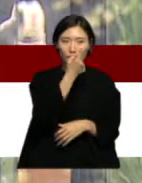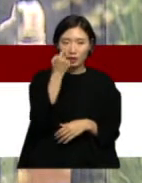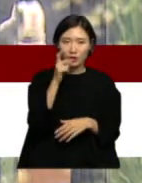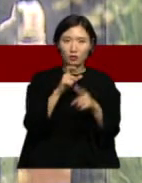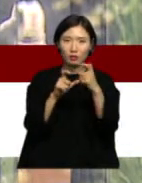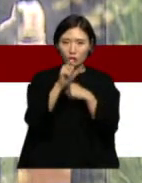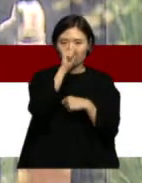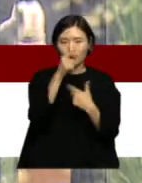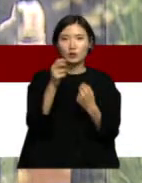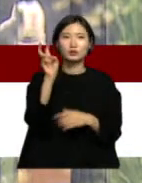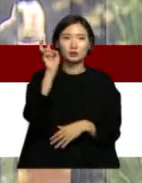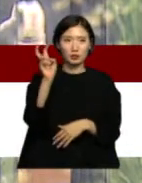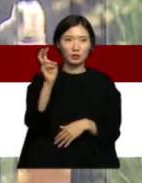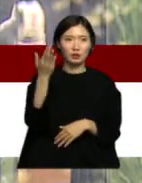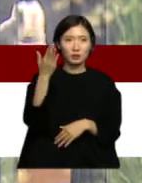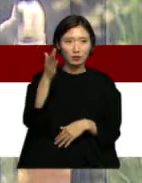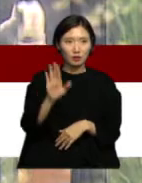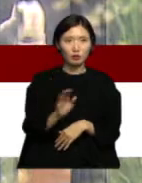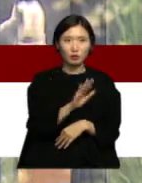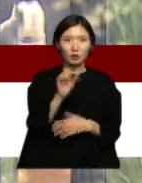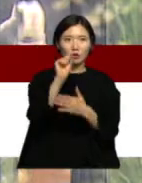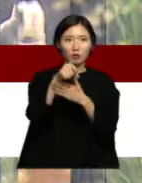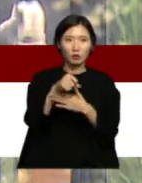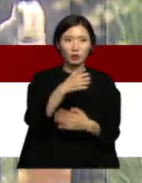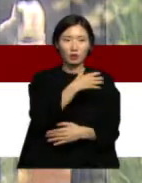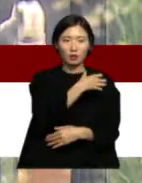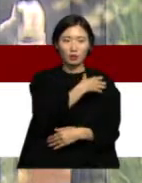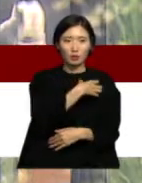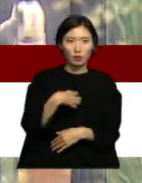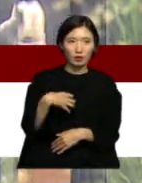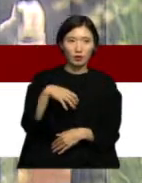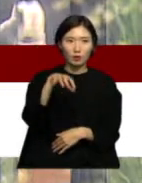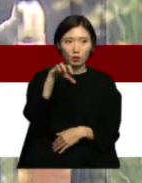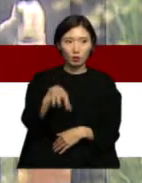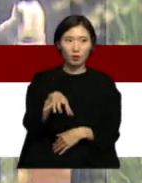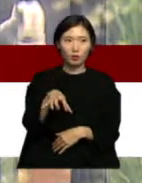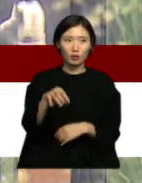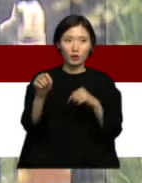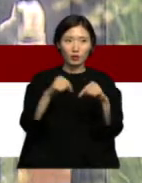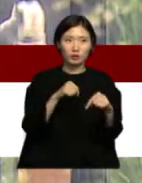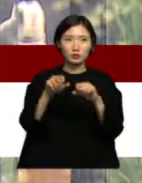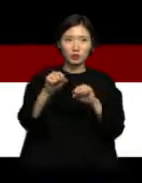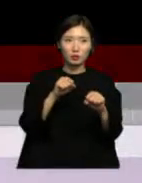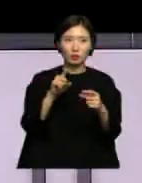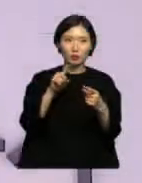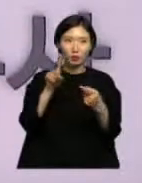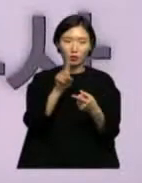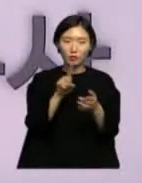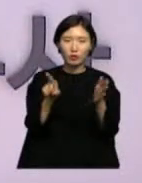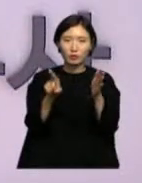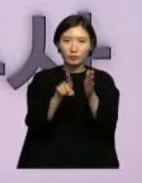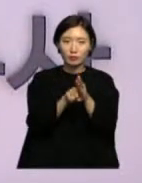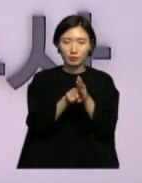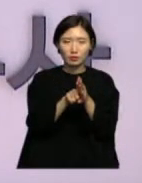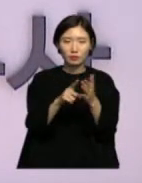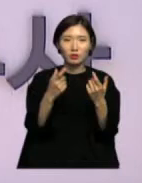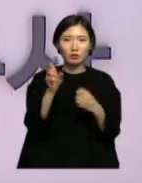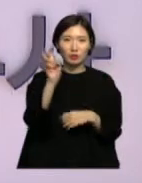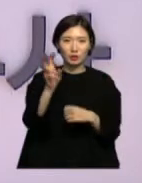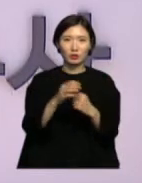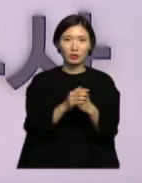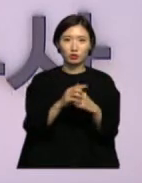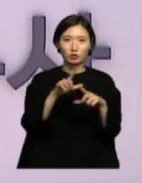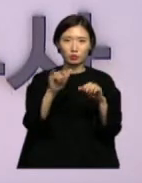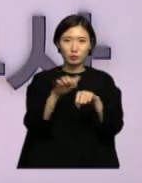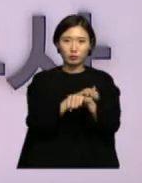좋았겠죠. 우리는 허가가 지금 서초구에서 행정행위는 다 어떤 시대에 상당하겠습니까? 서초구와 SH공사가